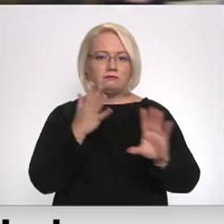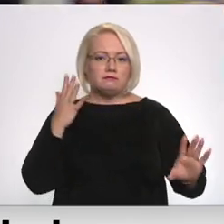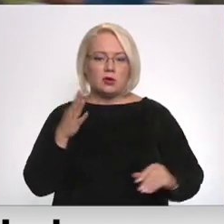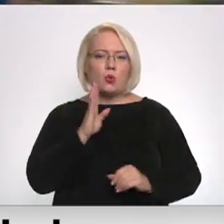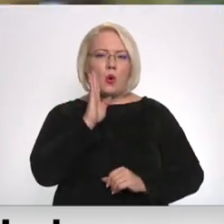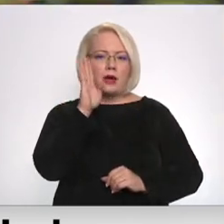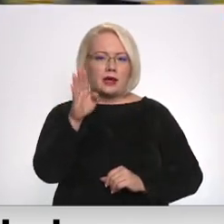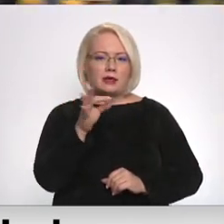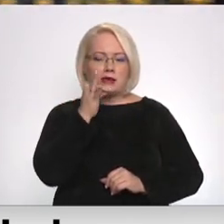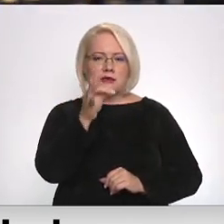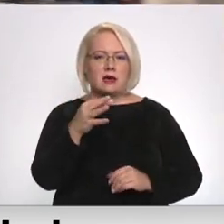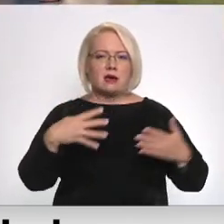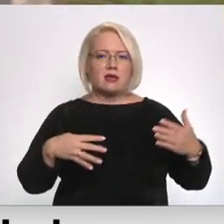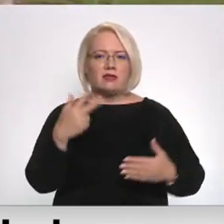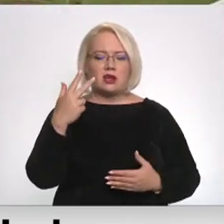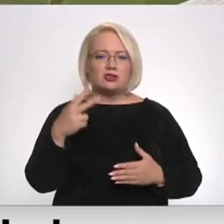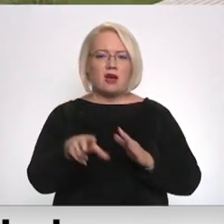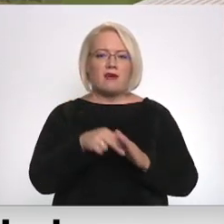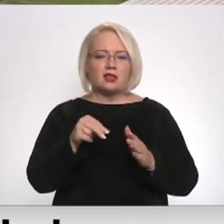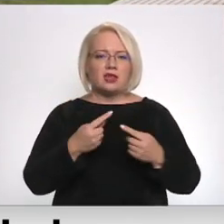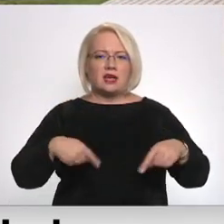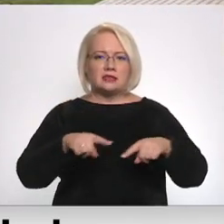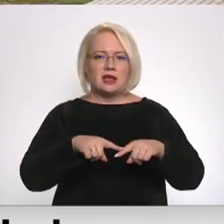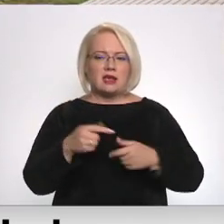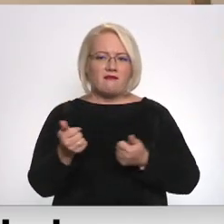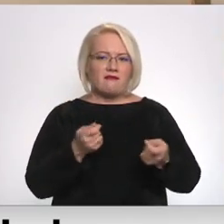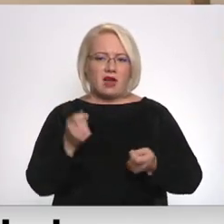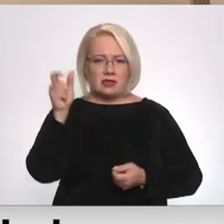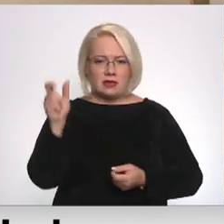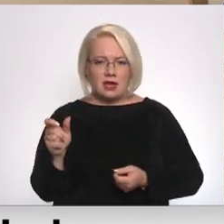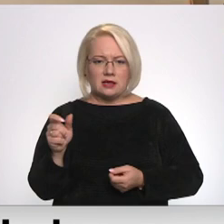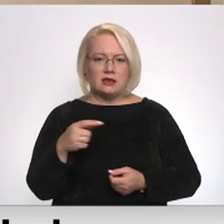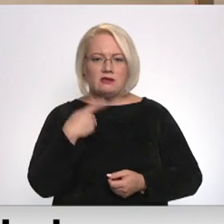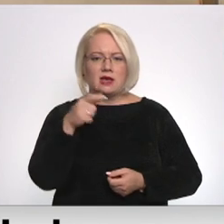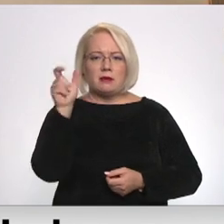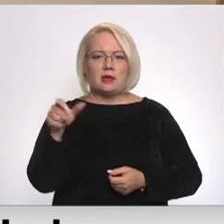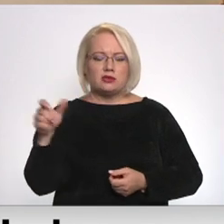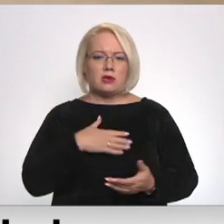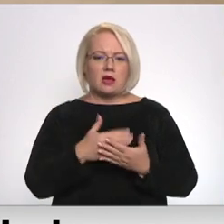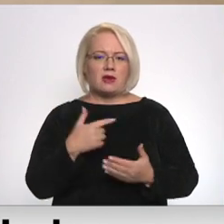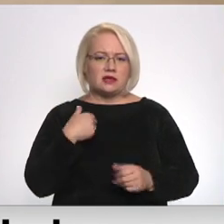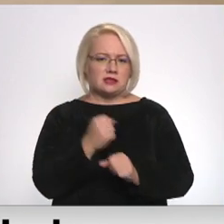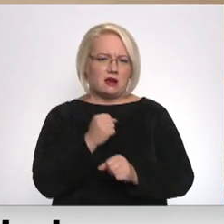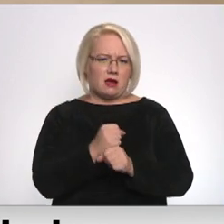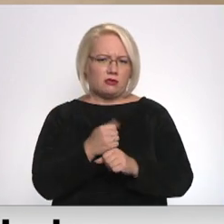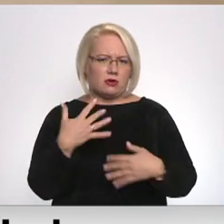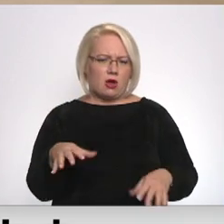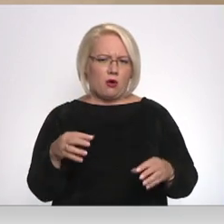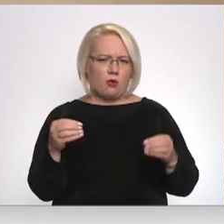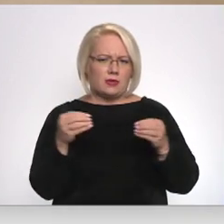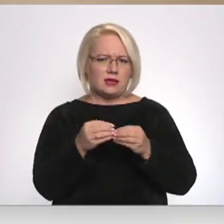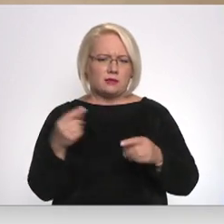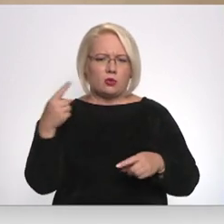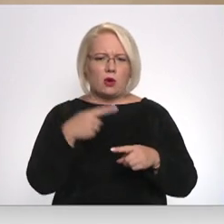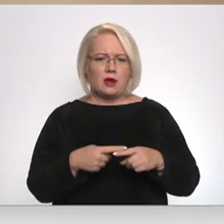paša rīta, stāsta 93. vēlēšana iecirkņu komisijas vadītāji. Pilsoņu aktivitāte tāda, es strādāju, man liekas, kādu 10. reizi, jo